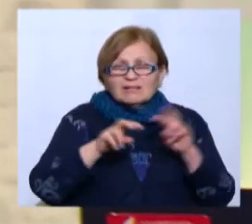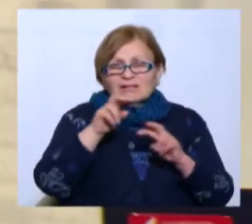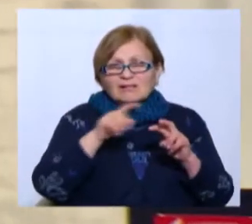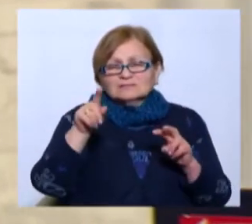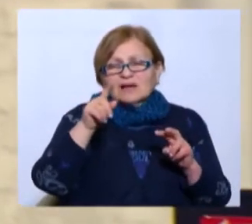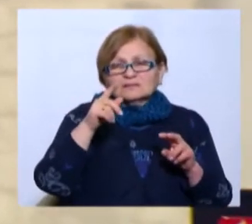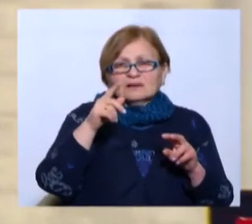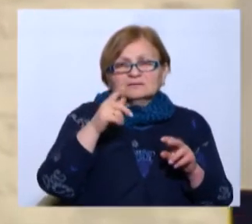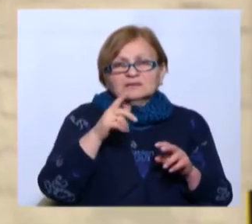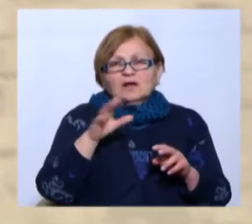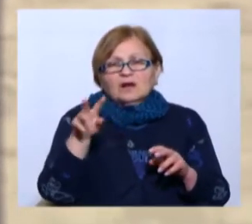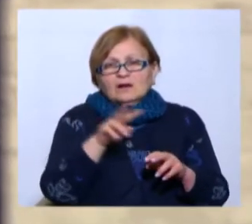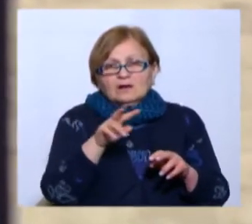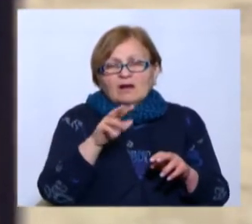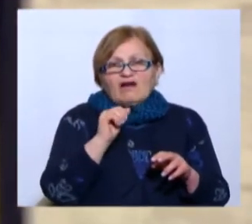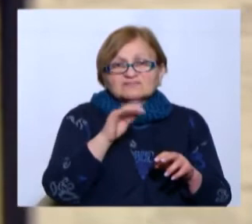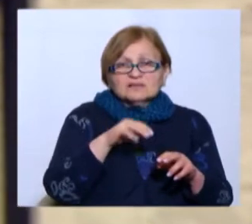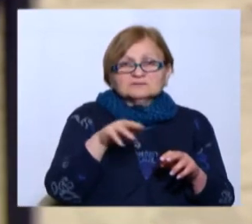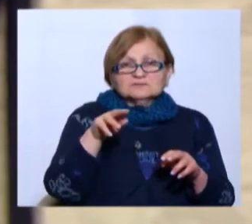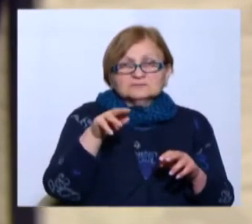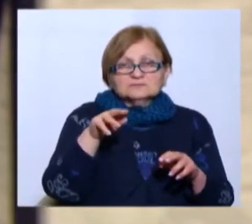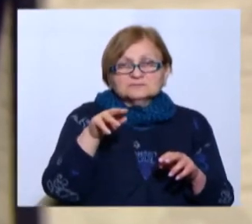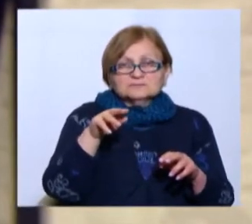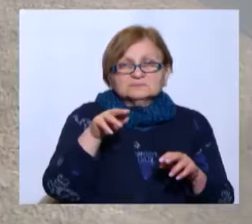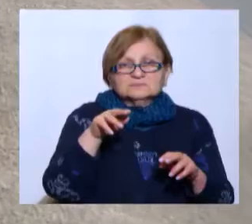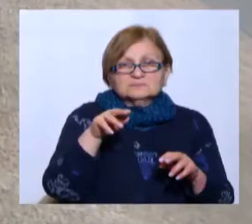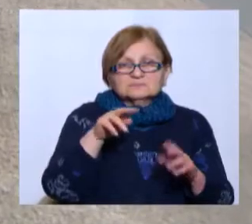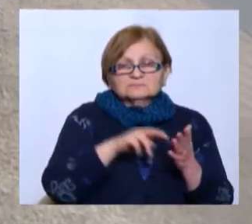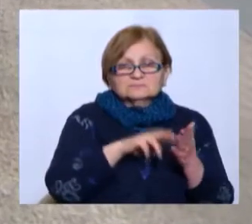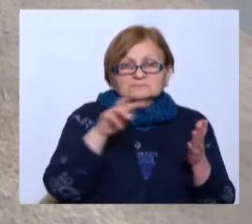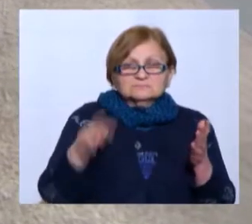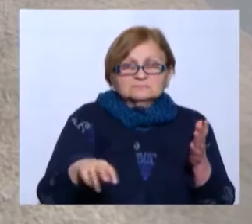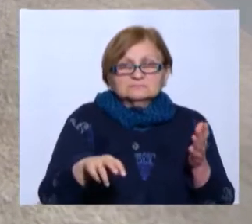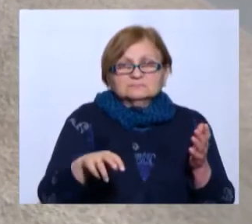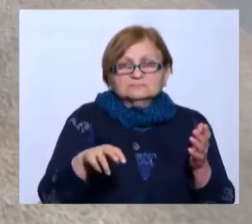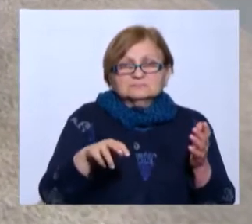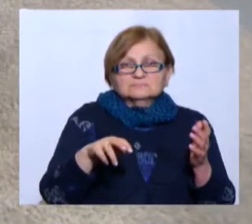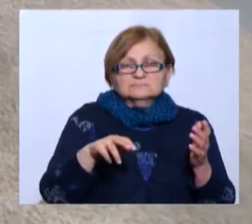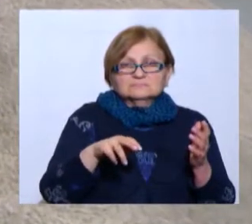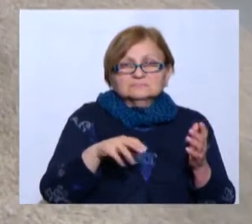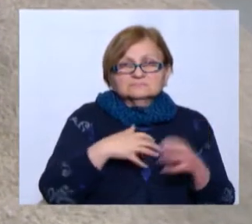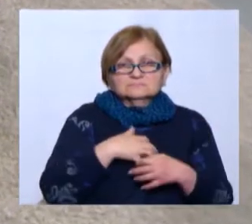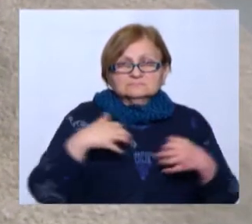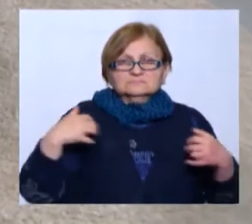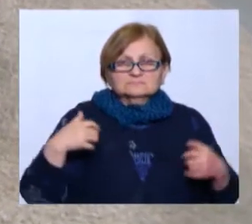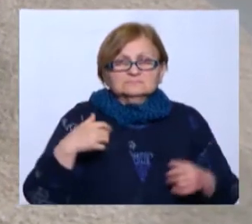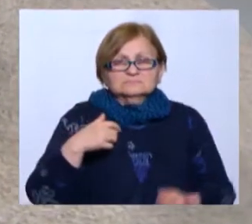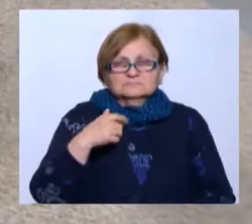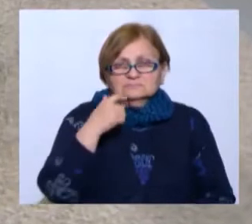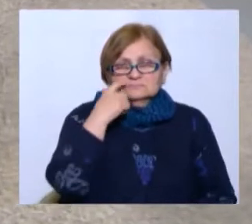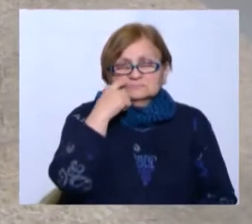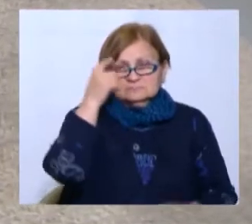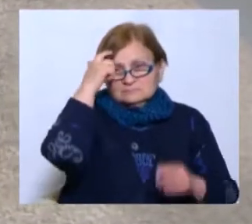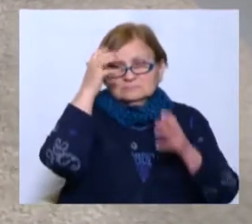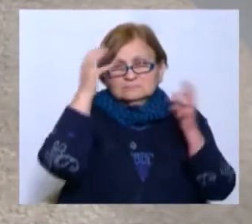როგორ ამათობენ ავთანდილი და ცხენიდან ჩამოსული გულგადაღიღილი